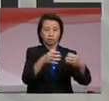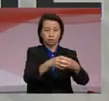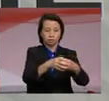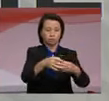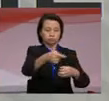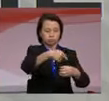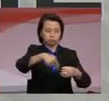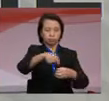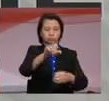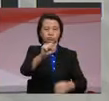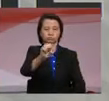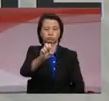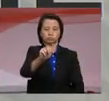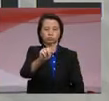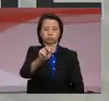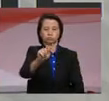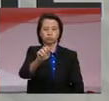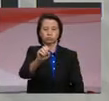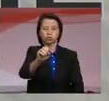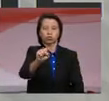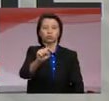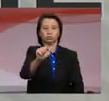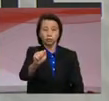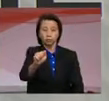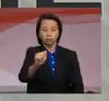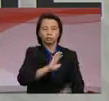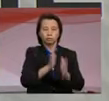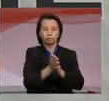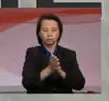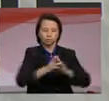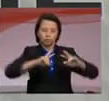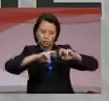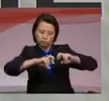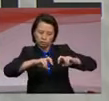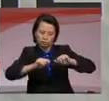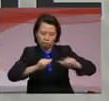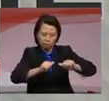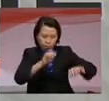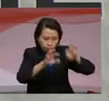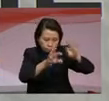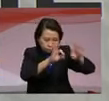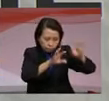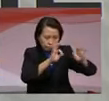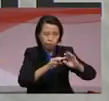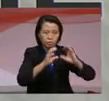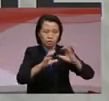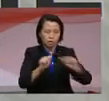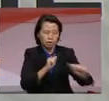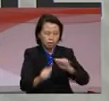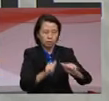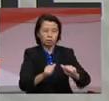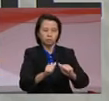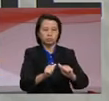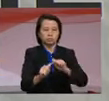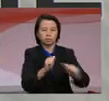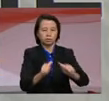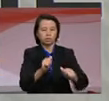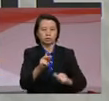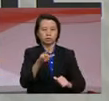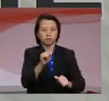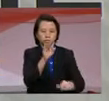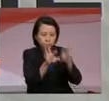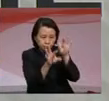ialah kluster Sentosa. Susulan itu, siasatan dan aktiviti pengesanan kes secara aktif, iaitu active